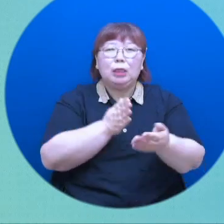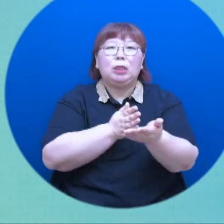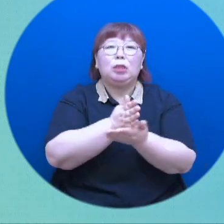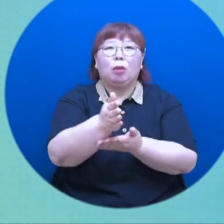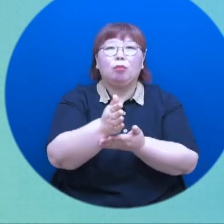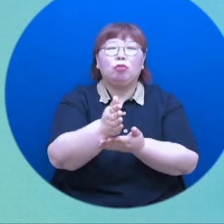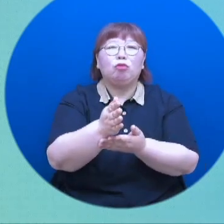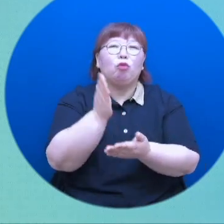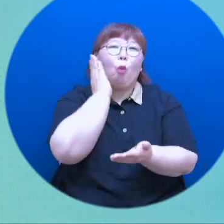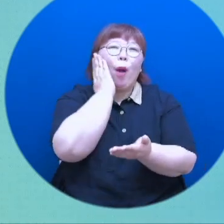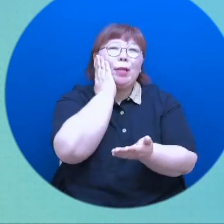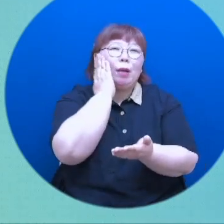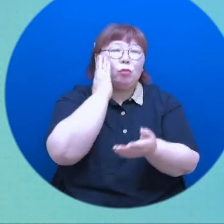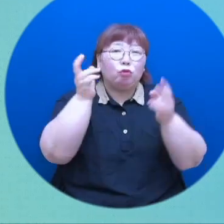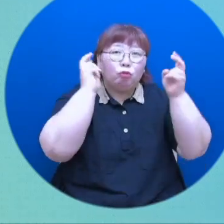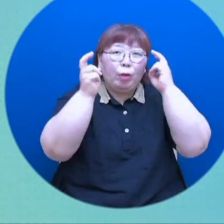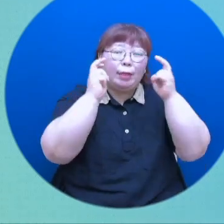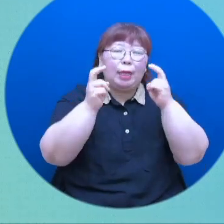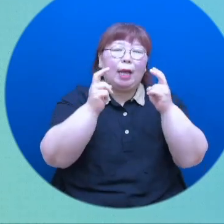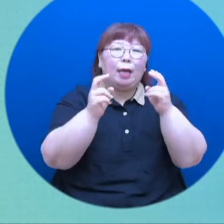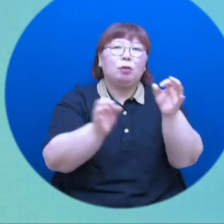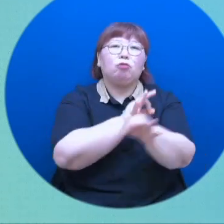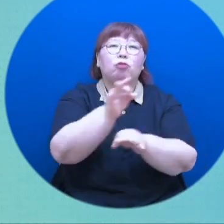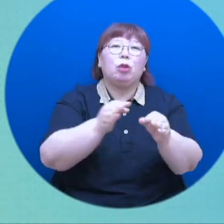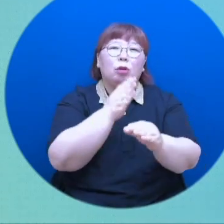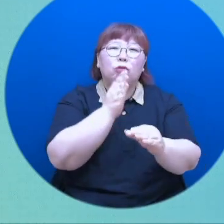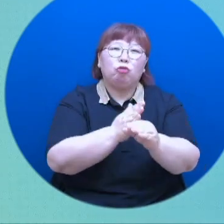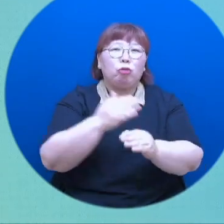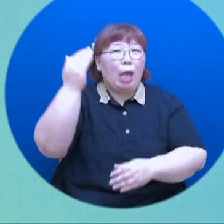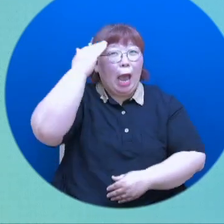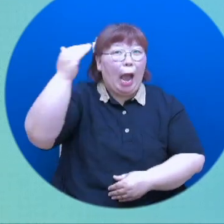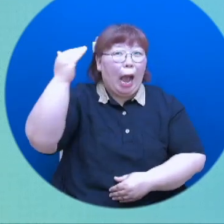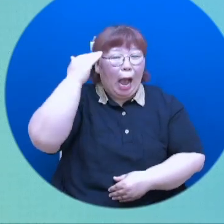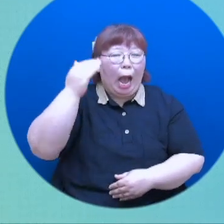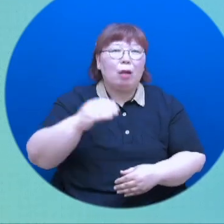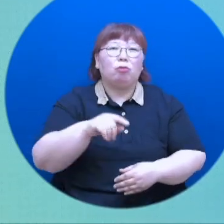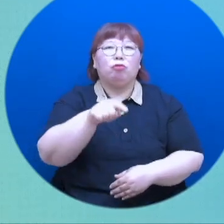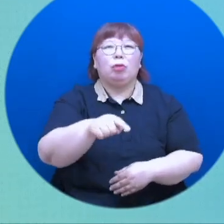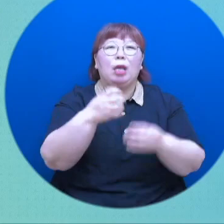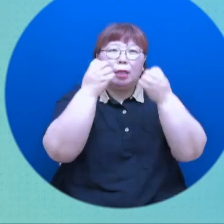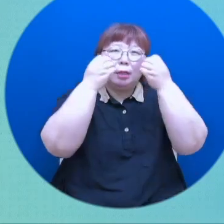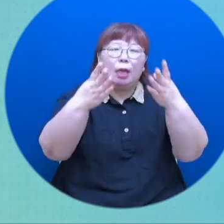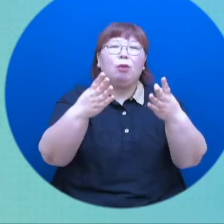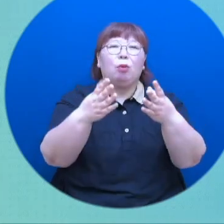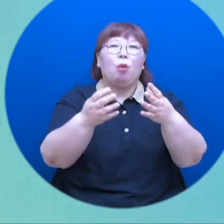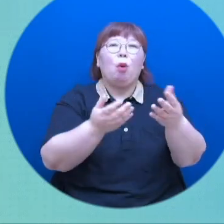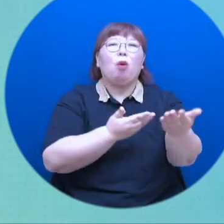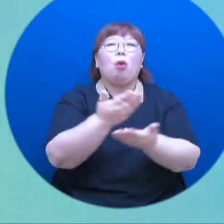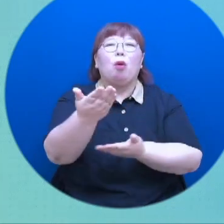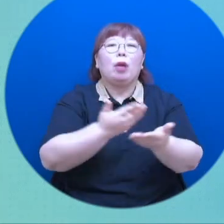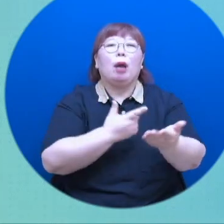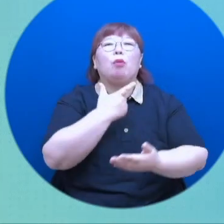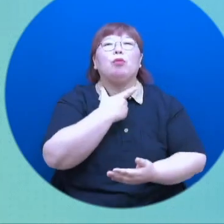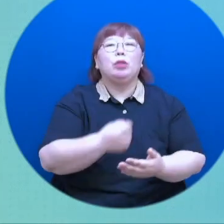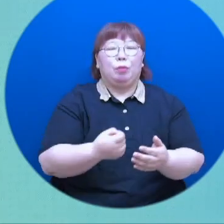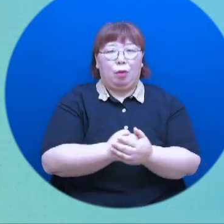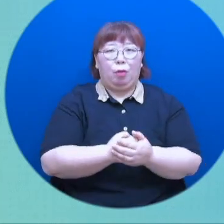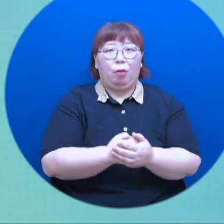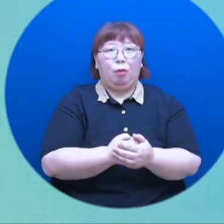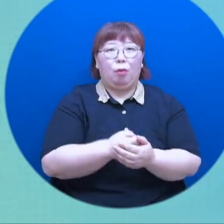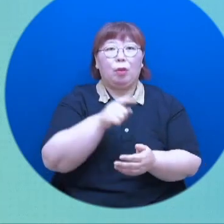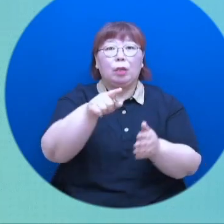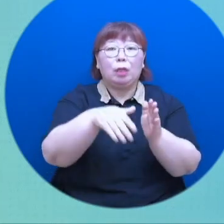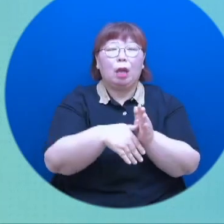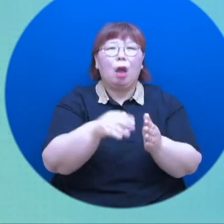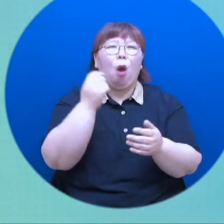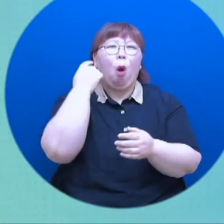하잖아요. 한국에 총판을 내고 싶어요. 그 얘기는 버떡 누가? 얼굴에 여드름이